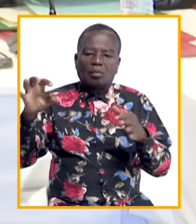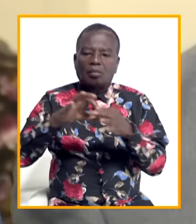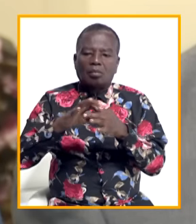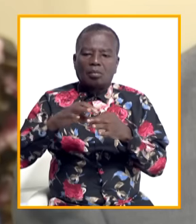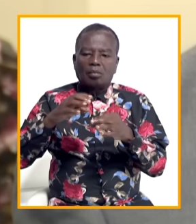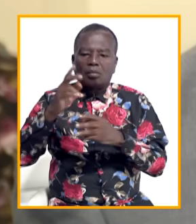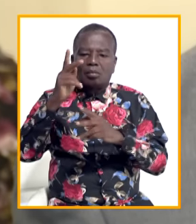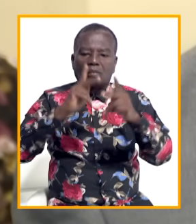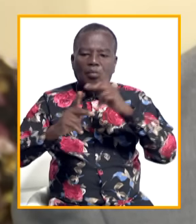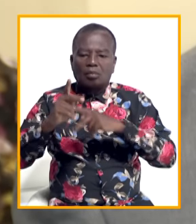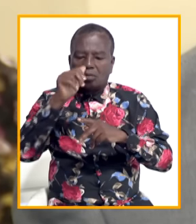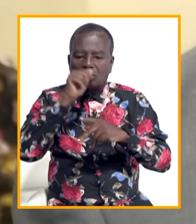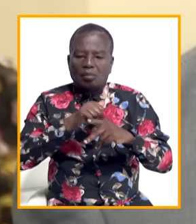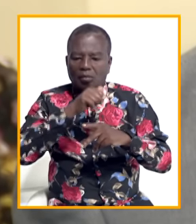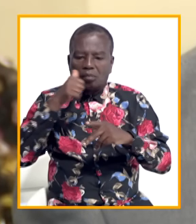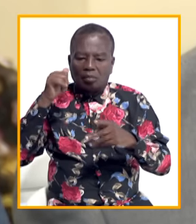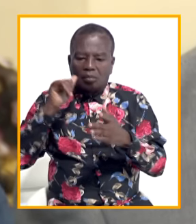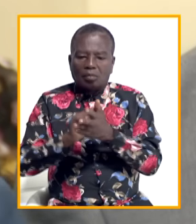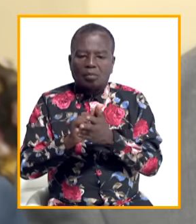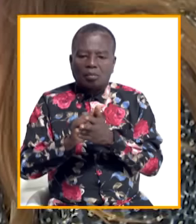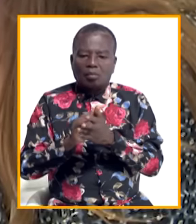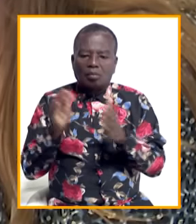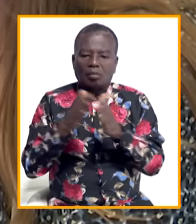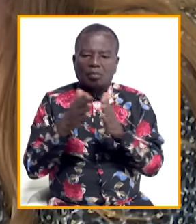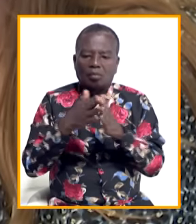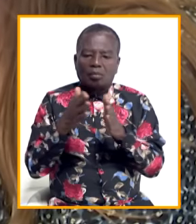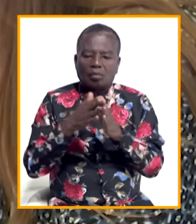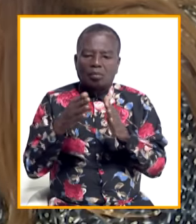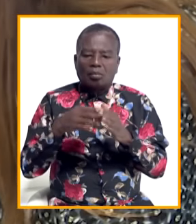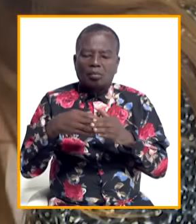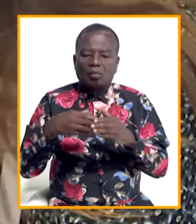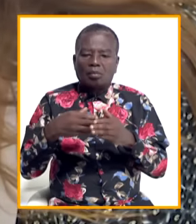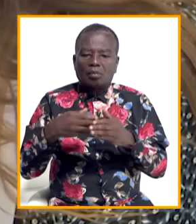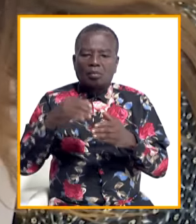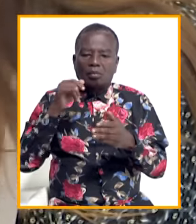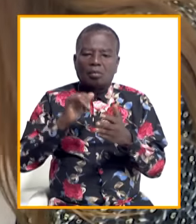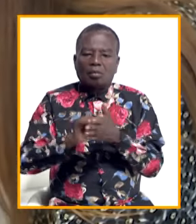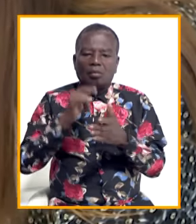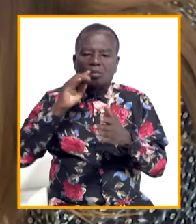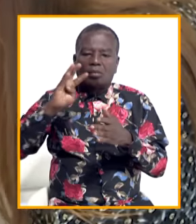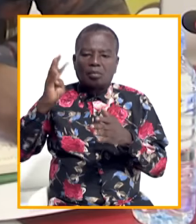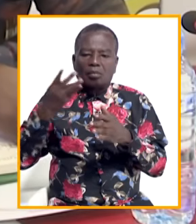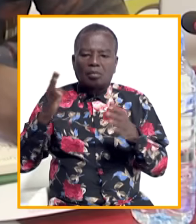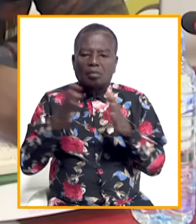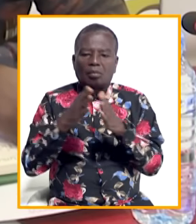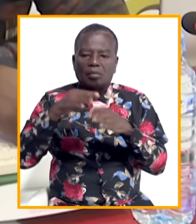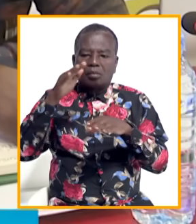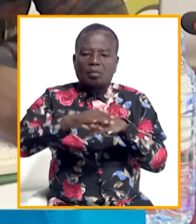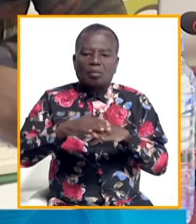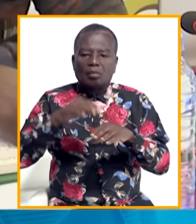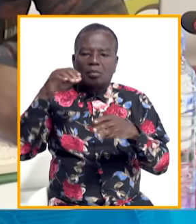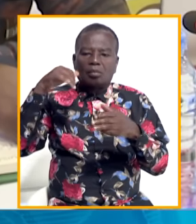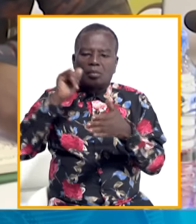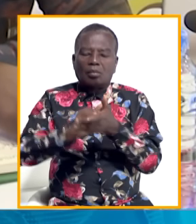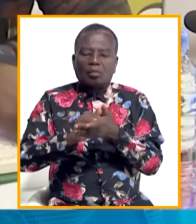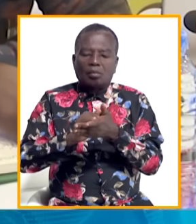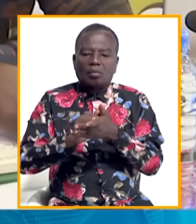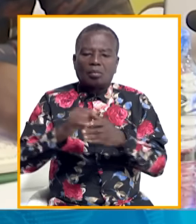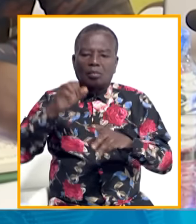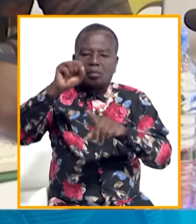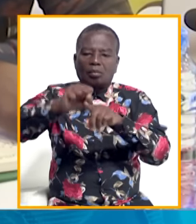partenariat public-privé. Ce forum qu'il convoque en terre d'Eburny est la 4e rencontre sur ce sujet, après celle